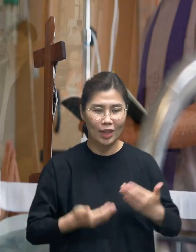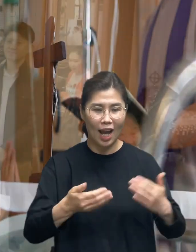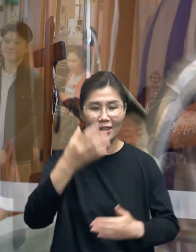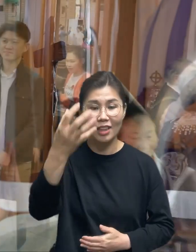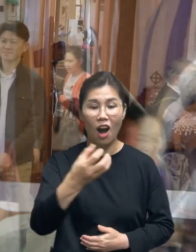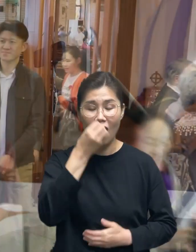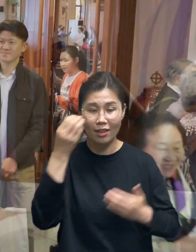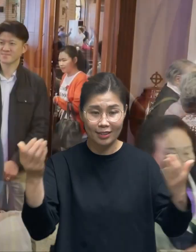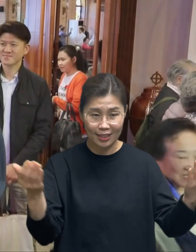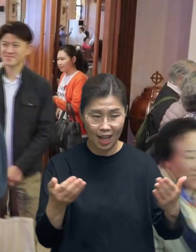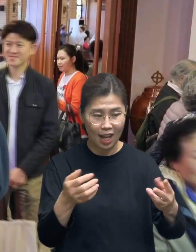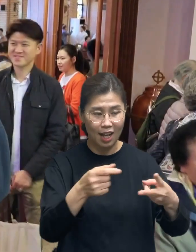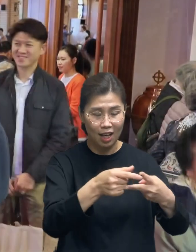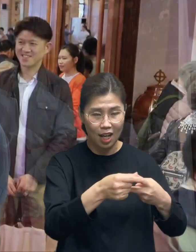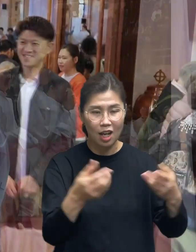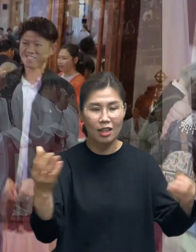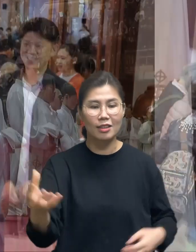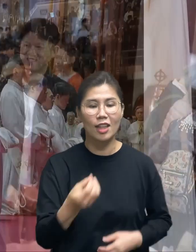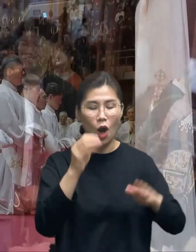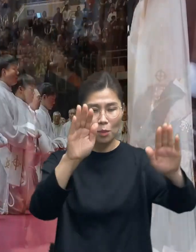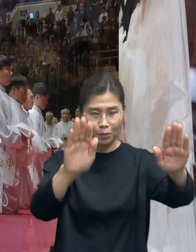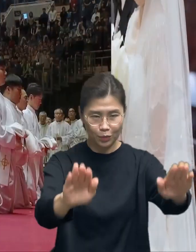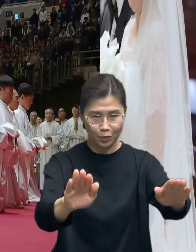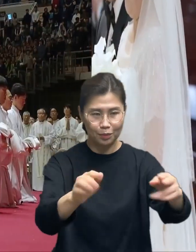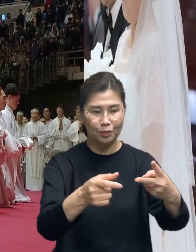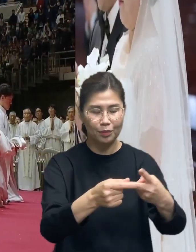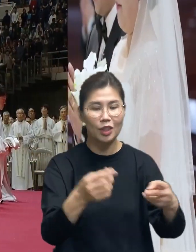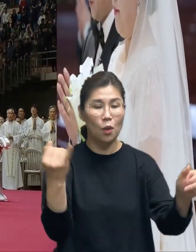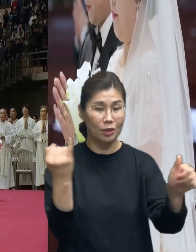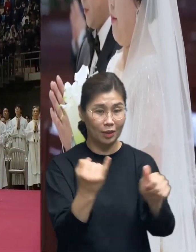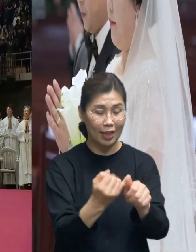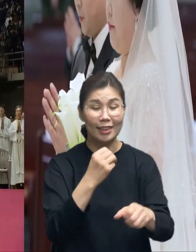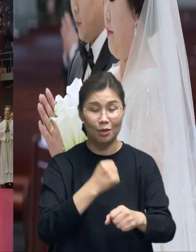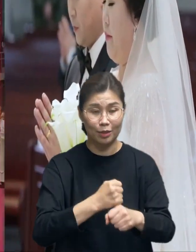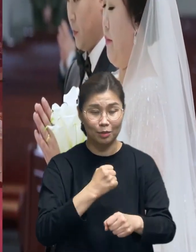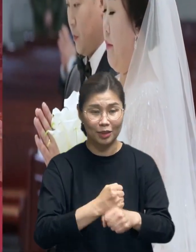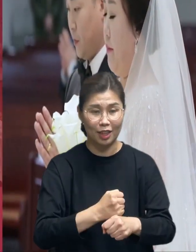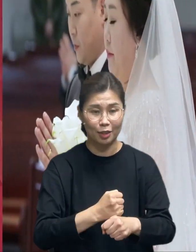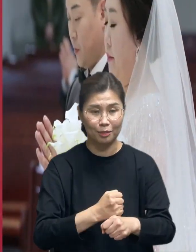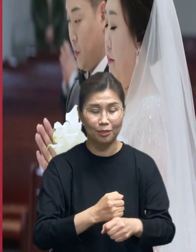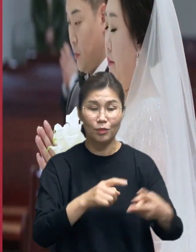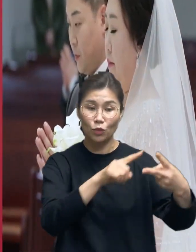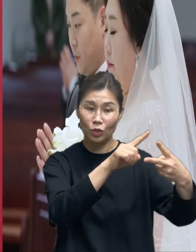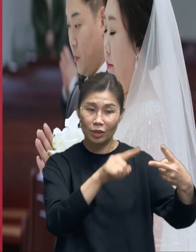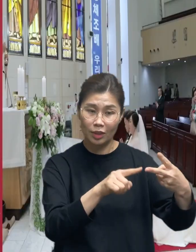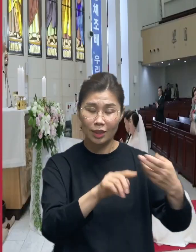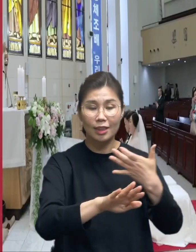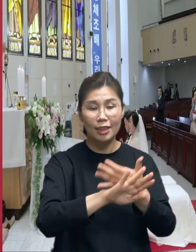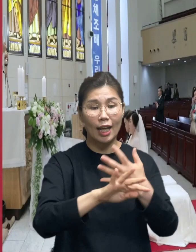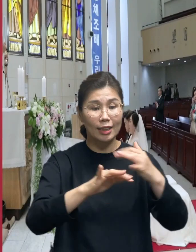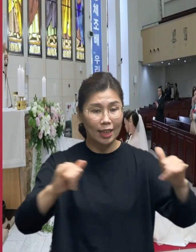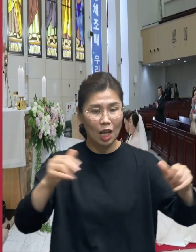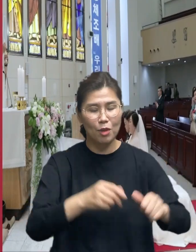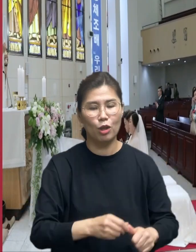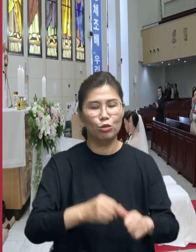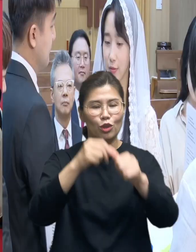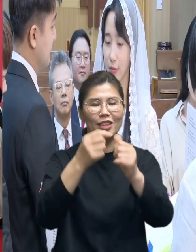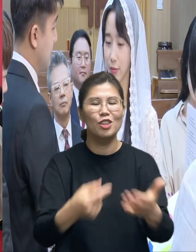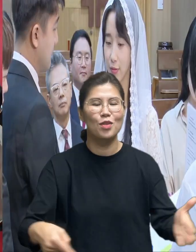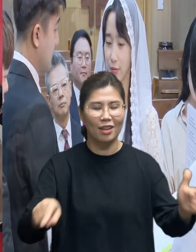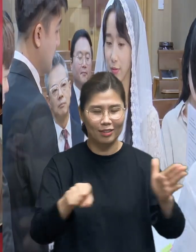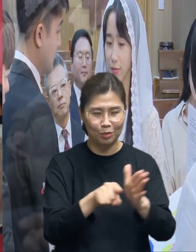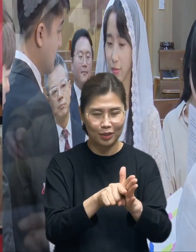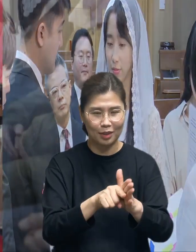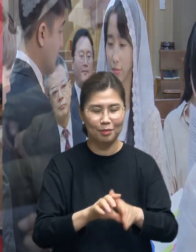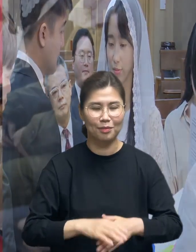그리고 친교에 봉사하는 성사로 성품성사와 혼인성사를 세우셨습니다 이 두 성사는